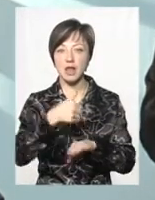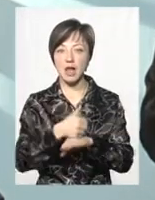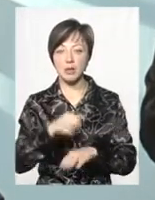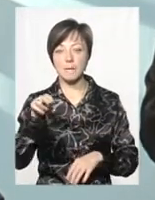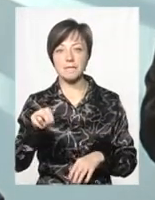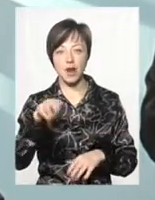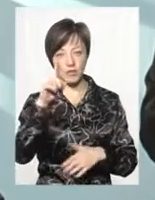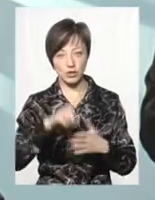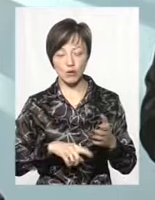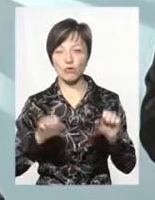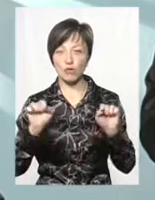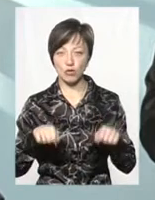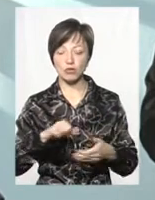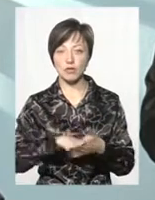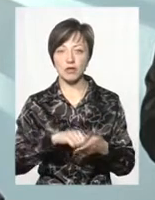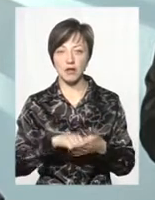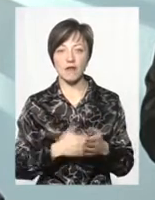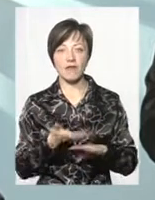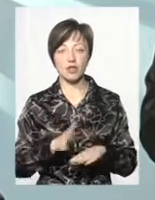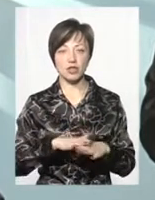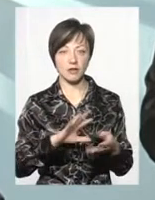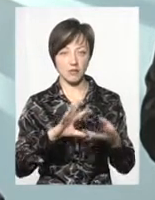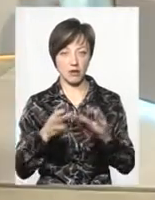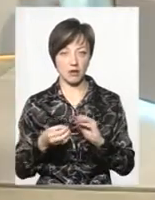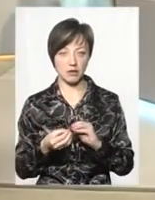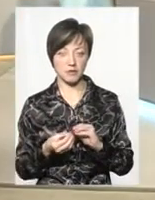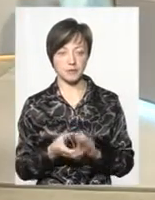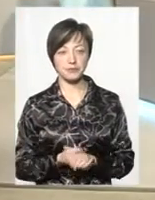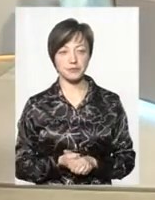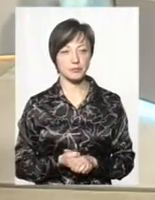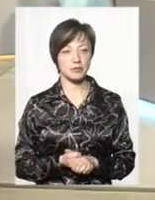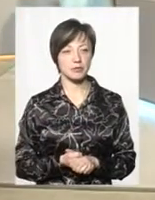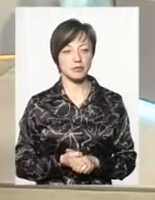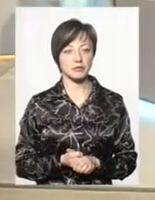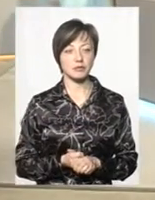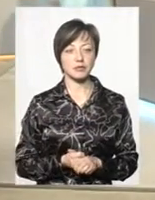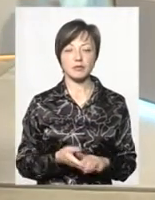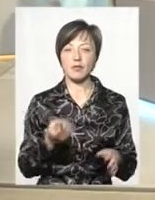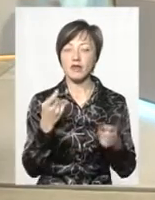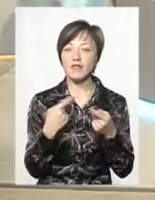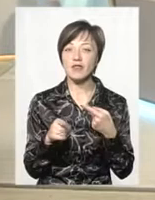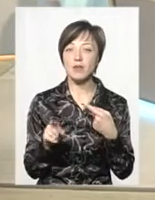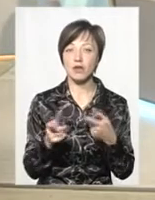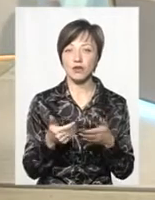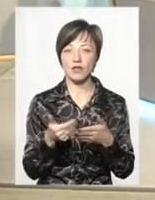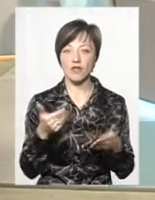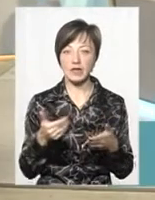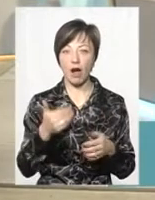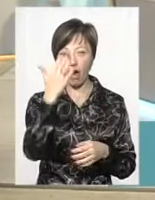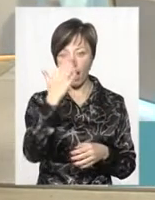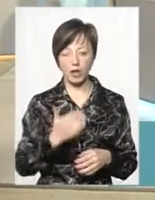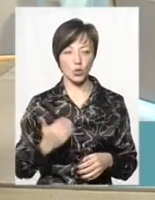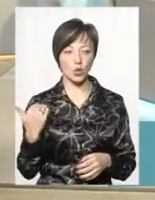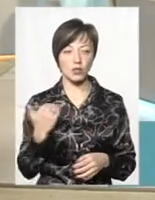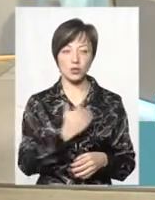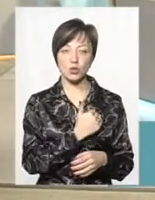можуть привести до досить важких моментів. Адже, на відміну від католицької церкви, де